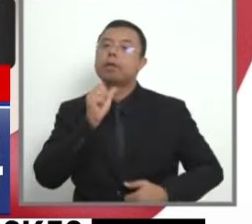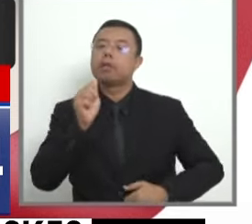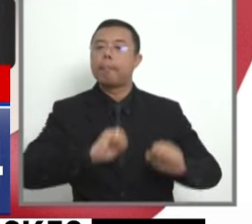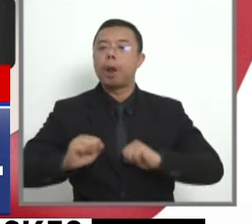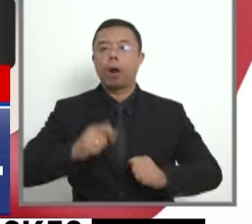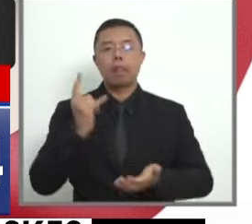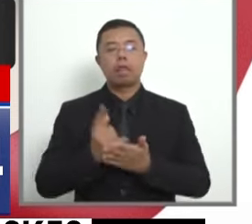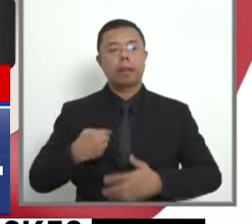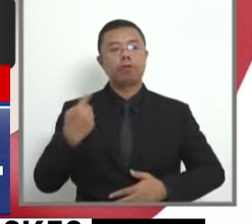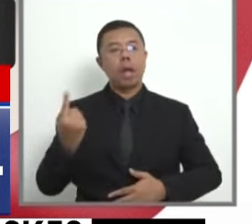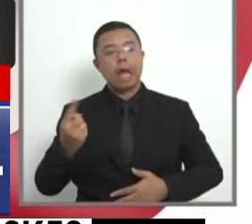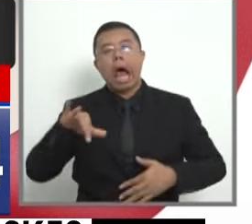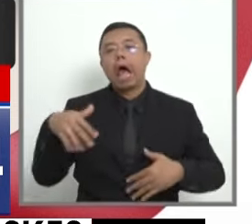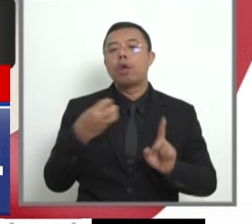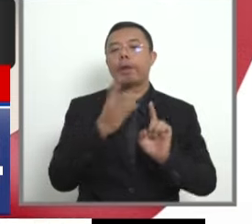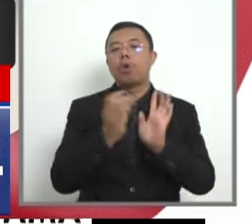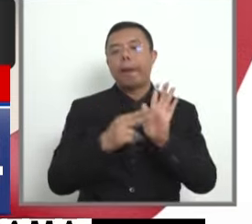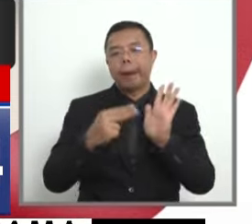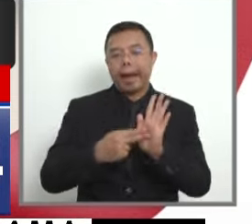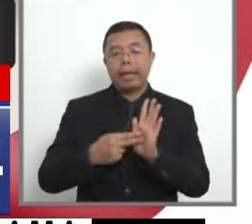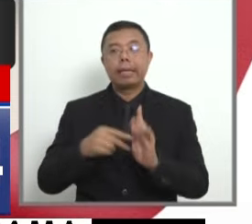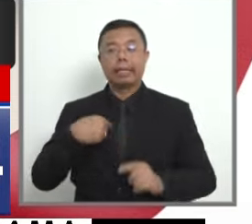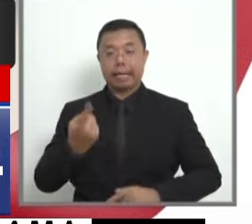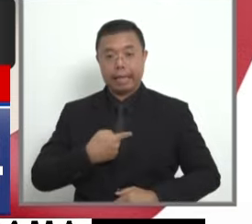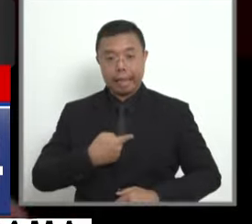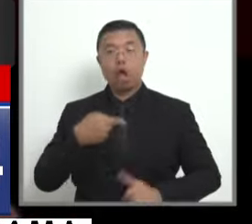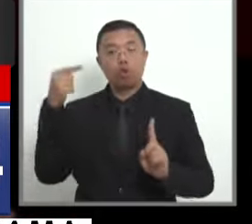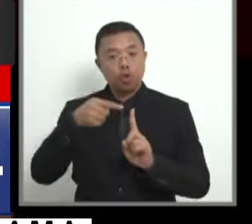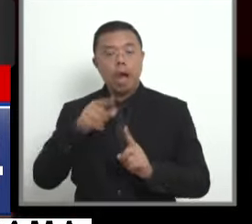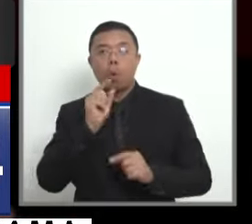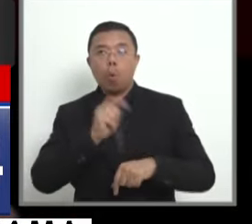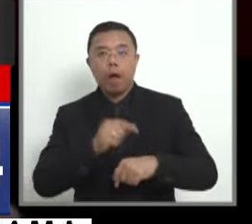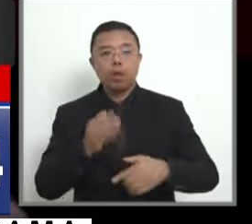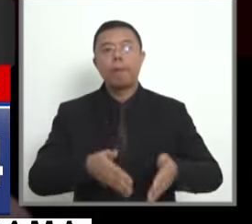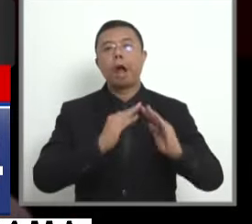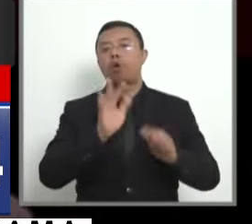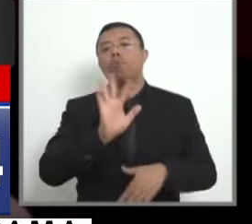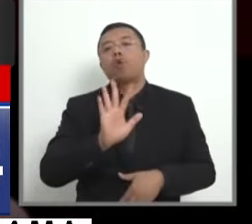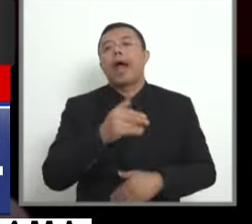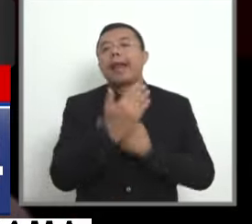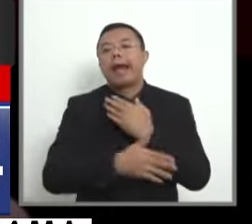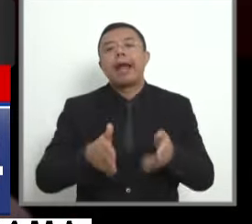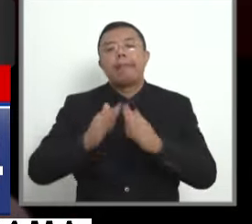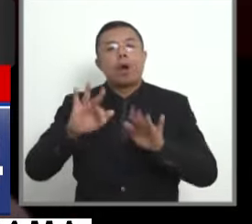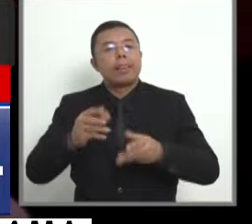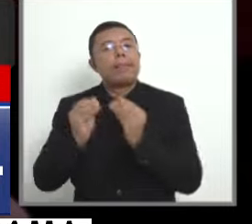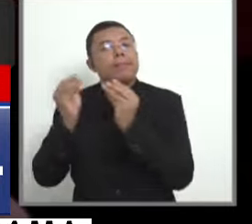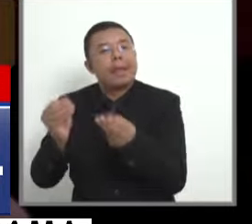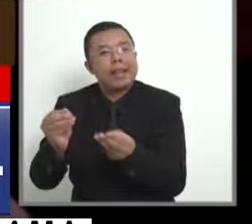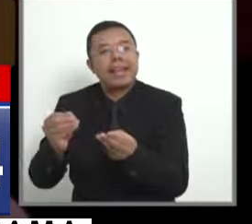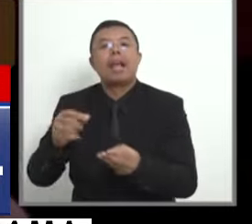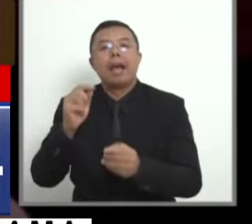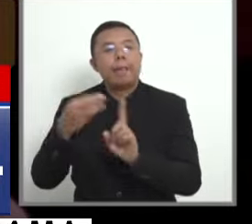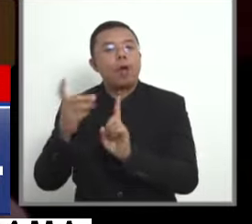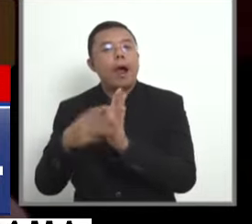tetap swasta ataupun bmn jadi fungsi kita ketika bicara membangun bukan yang membangun tapi memberikan pada BUMN